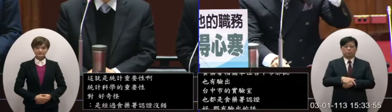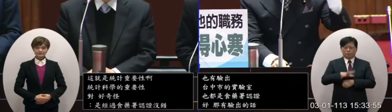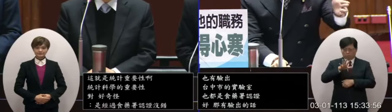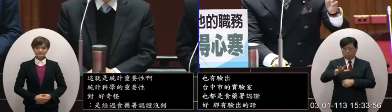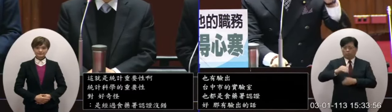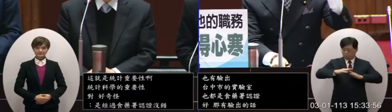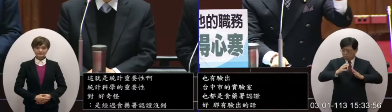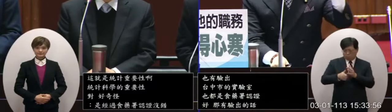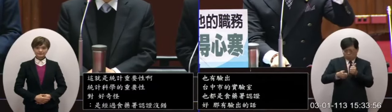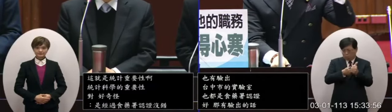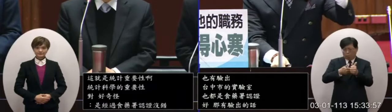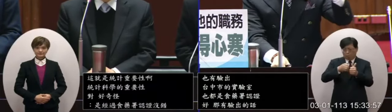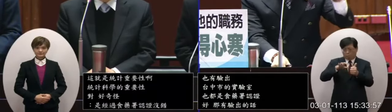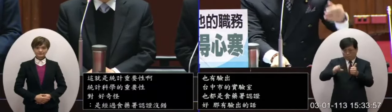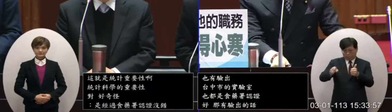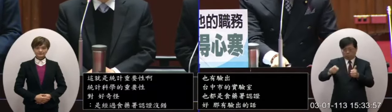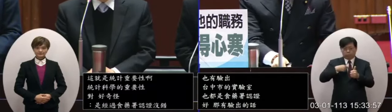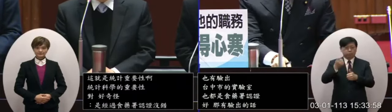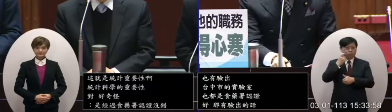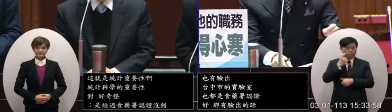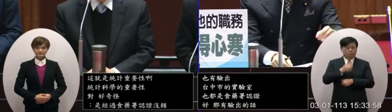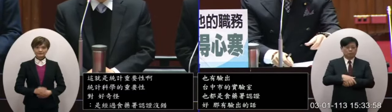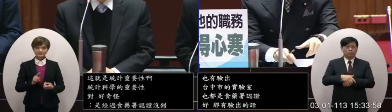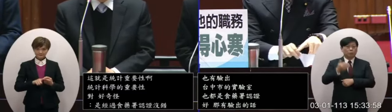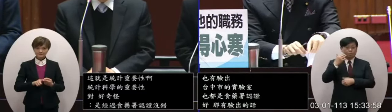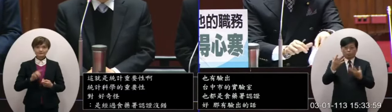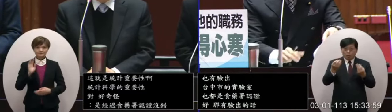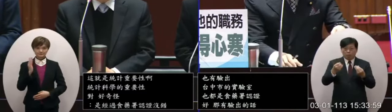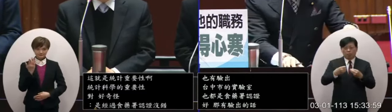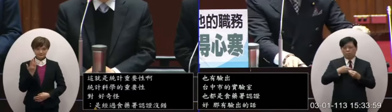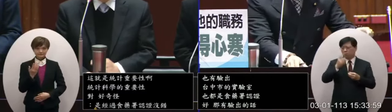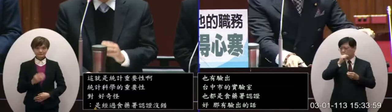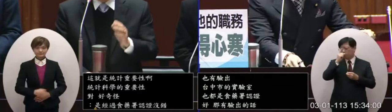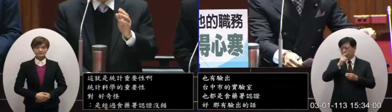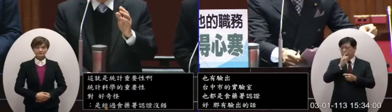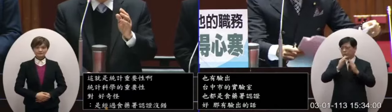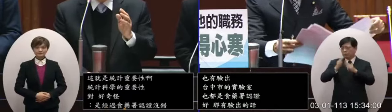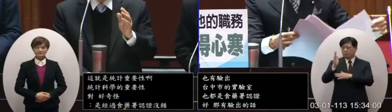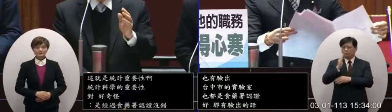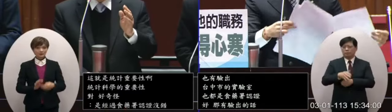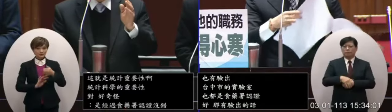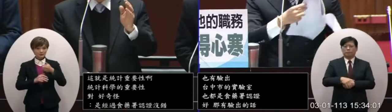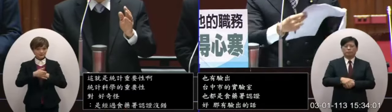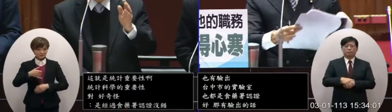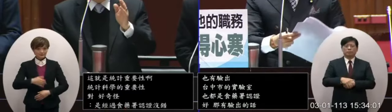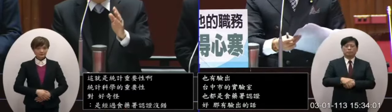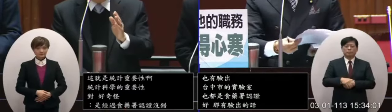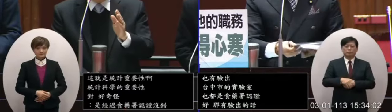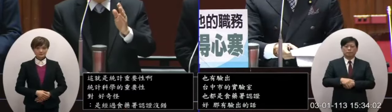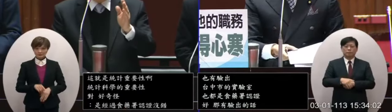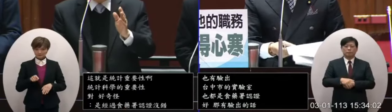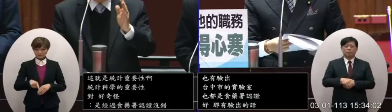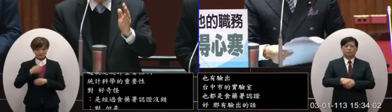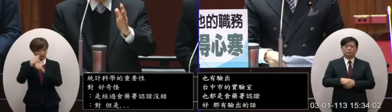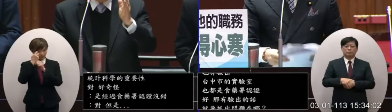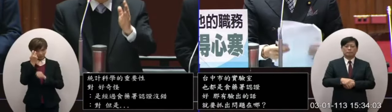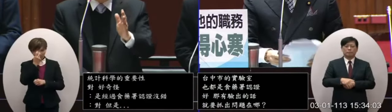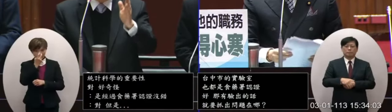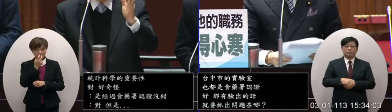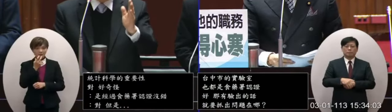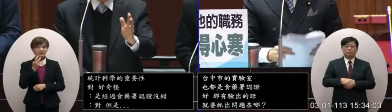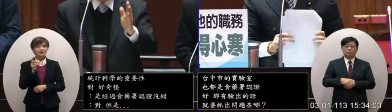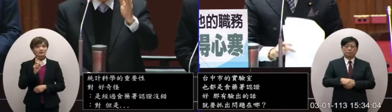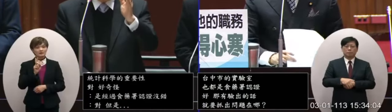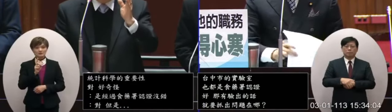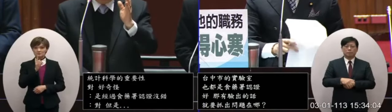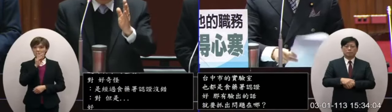托你抓出来，让我们知道台中市作假。 但是 如果没有，就不要一直讲台中市 委员。但是这一个检验是在台中市